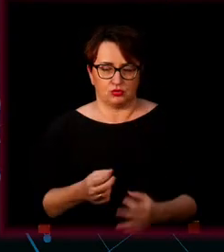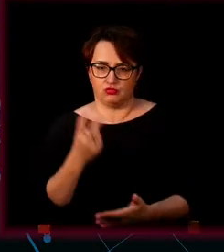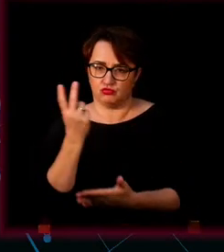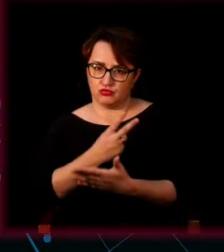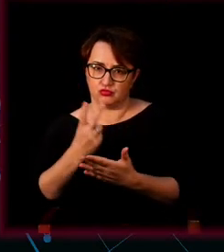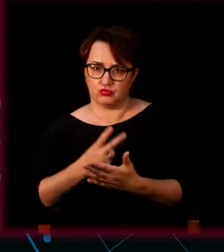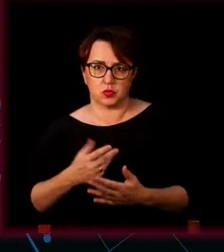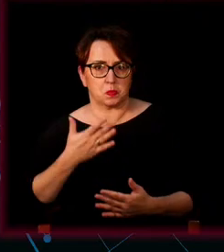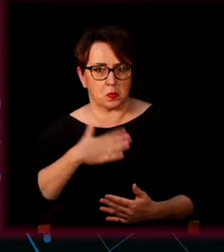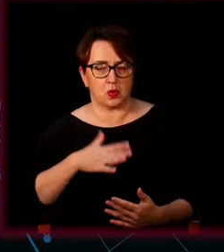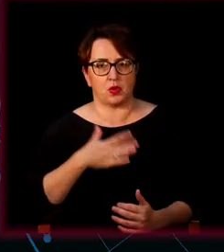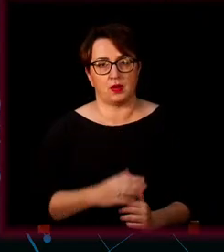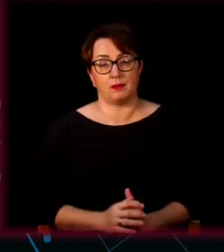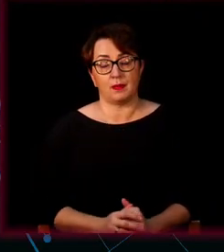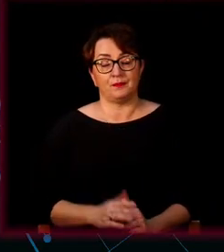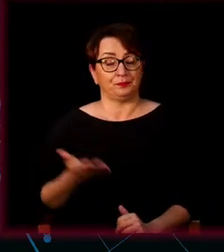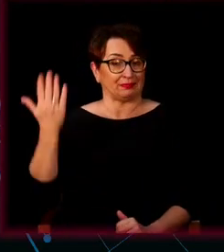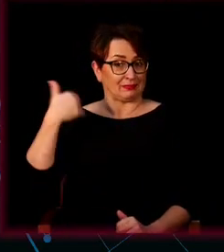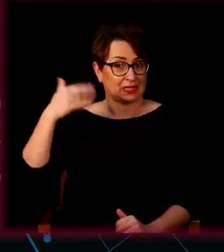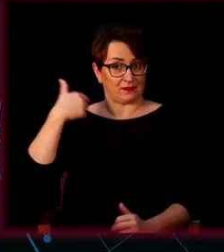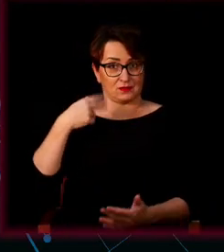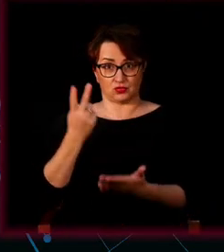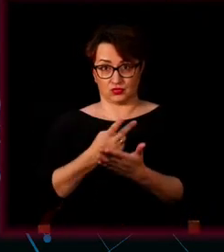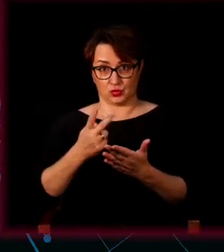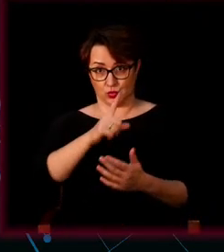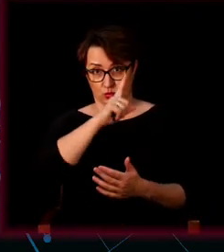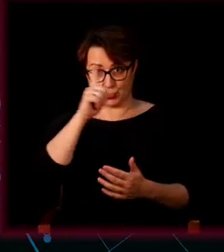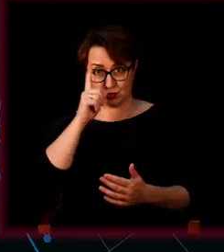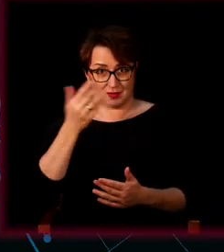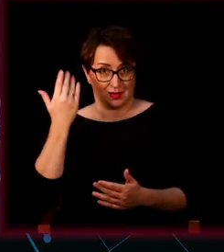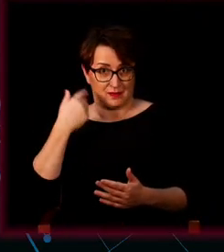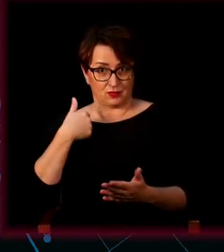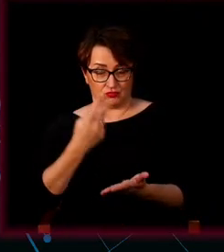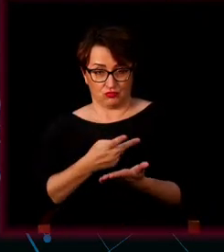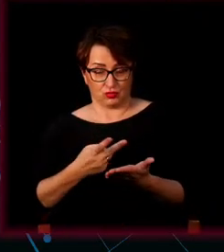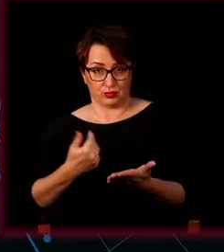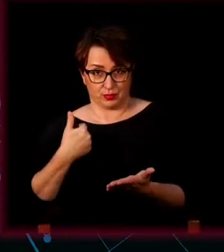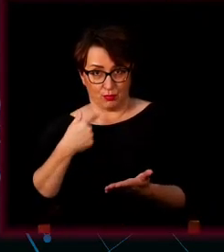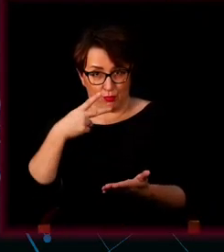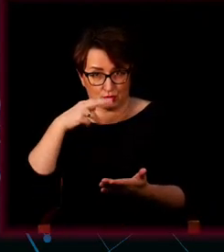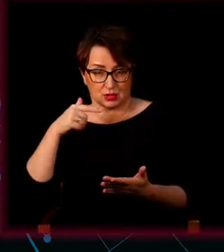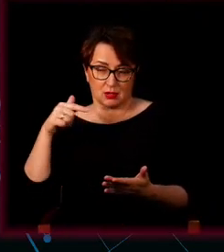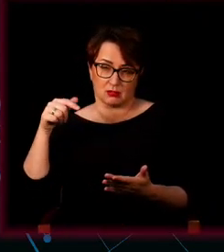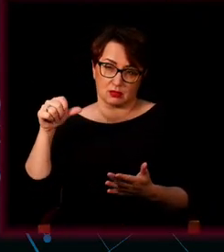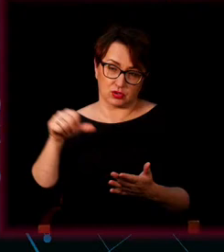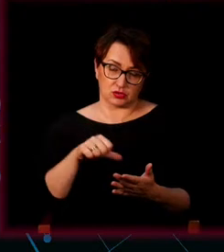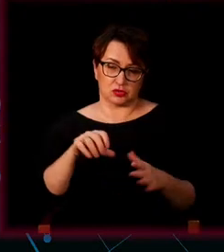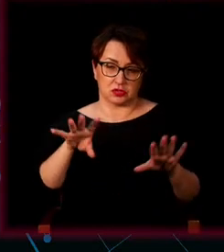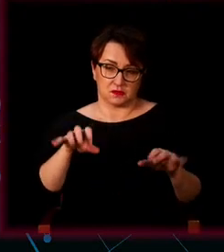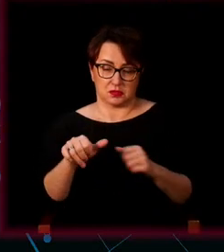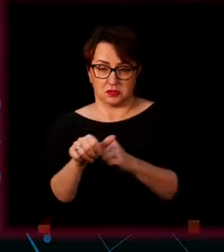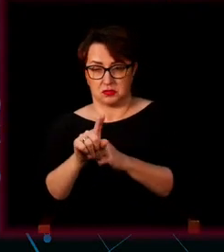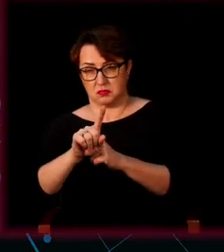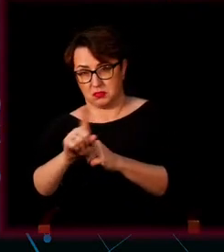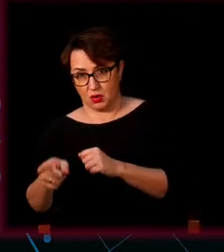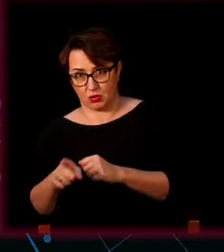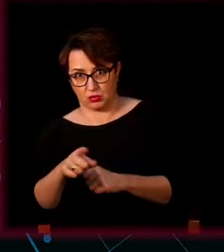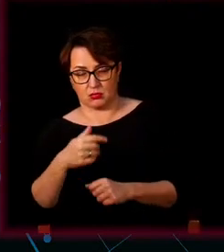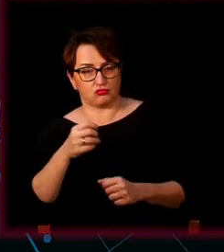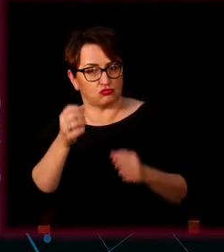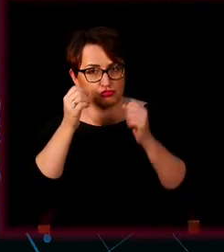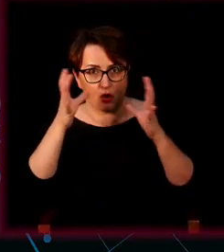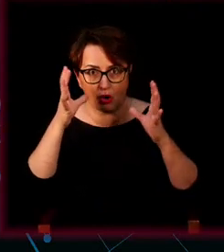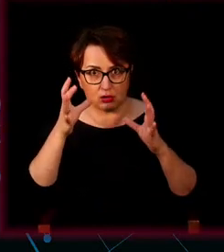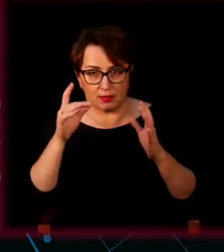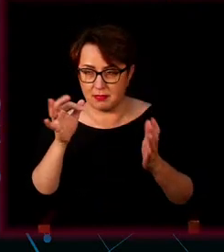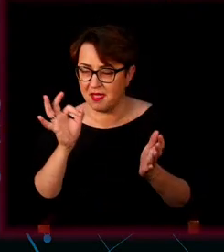I dla ówczesnych czytelników, dla czytelników, którzy się tą powieść poznali w latach, późnych latach 60., to na pewno był to szok poznawczy,